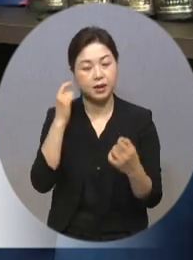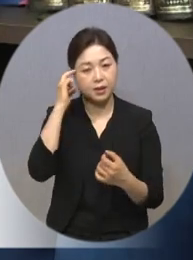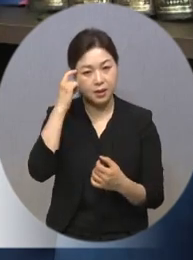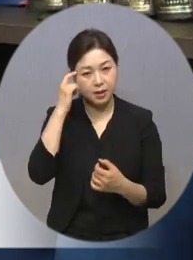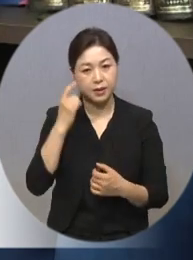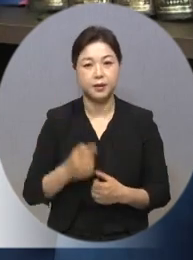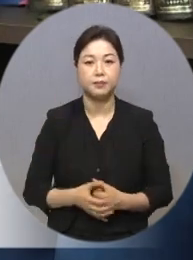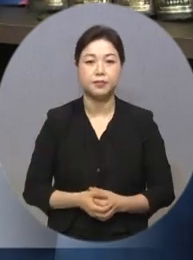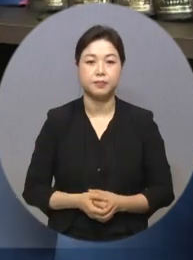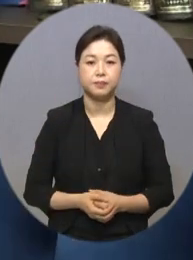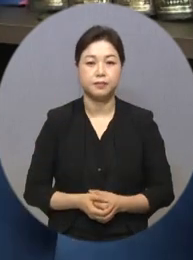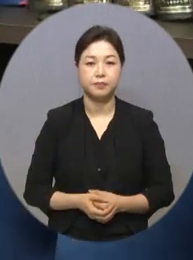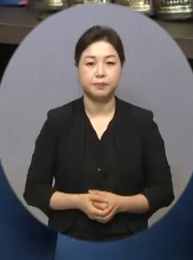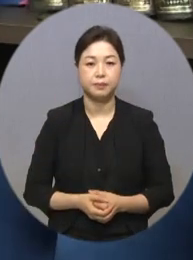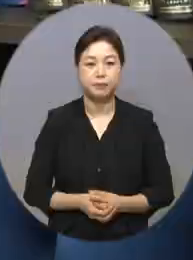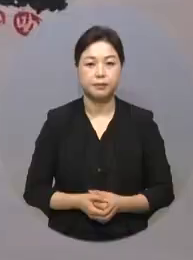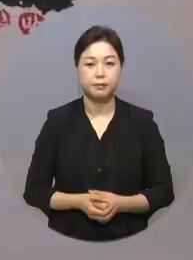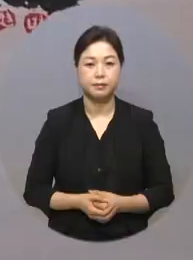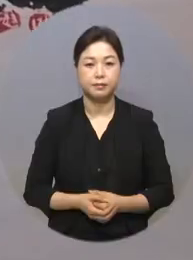그렇게 생각합니다.